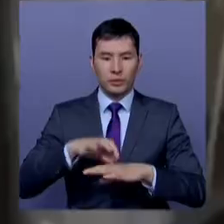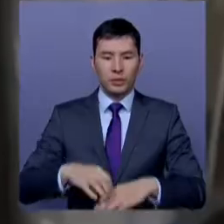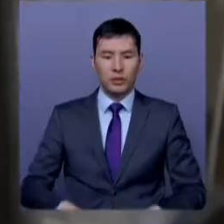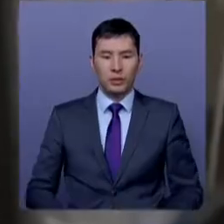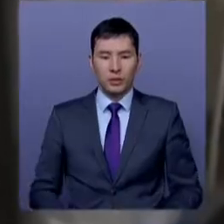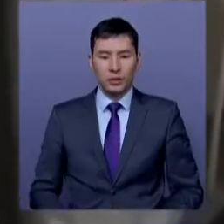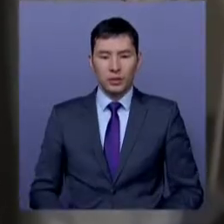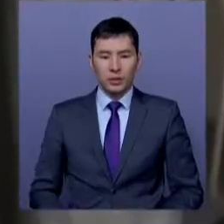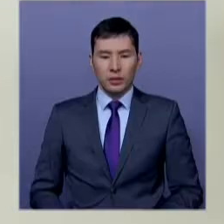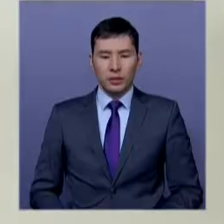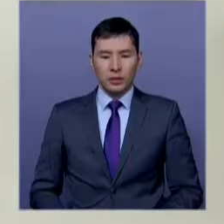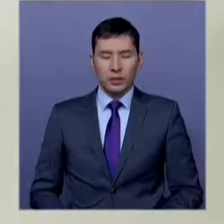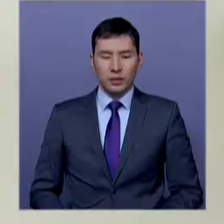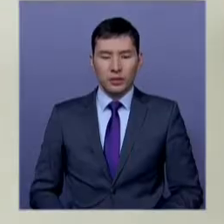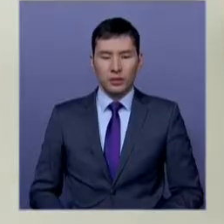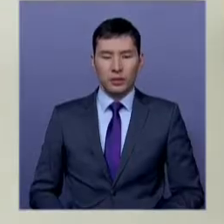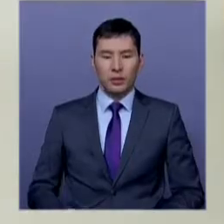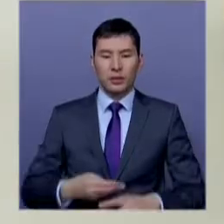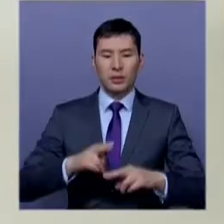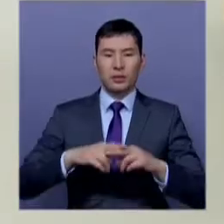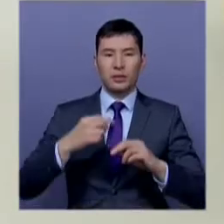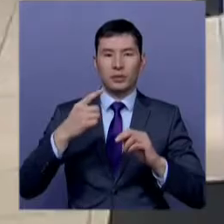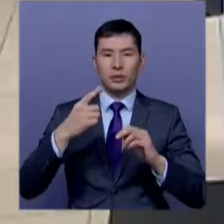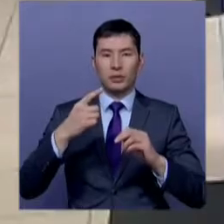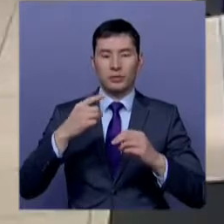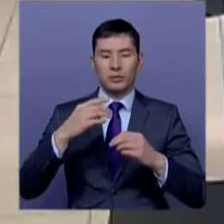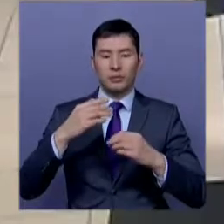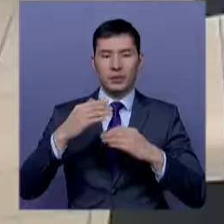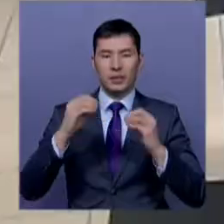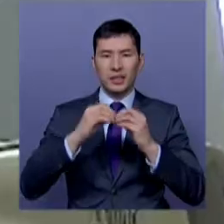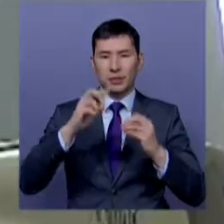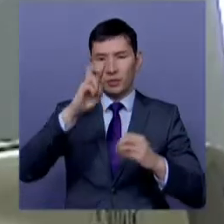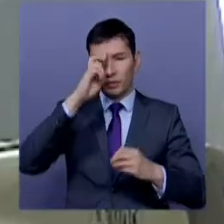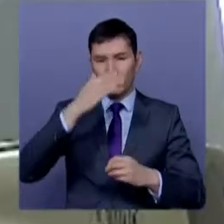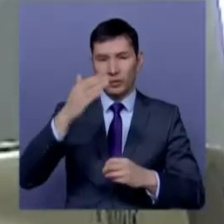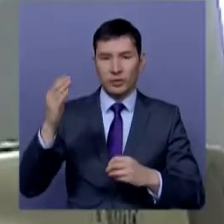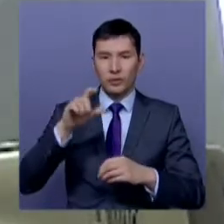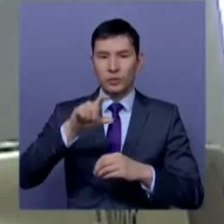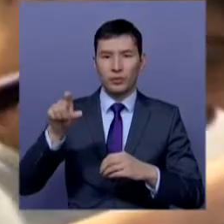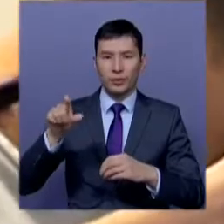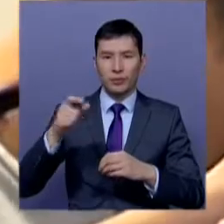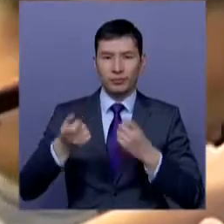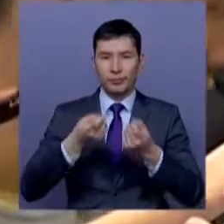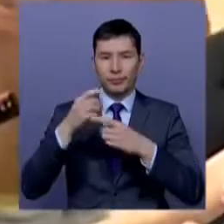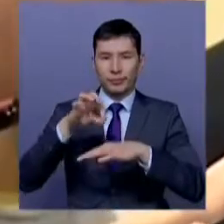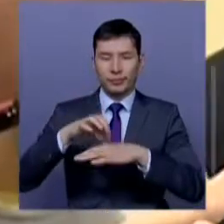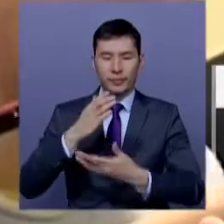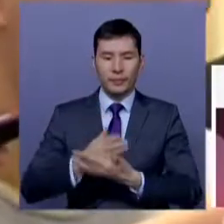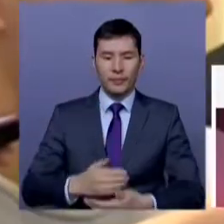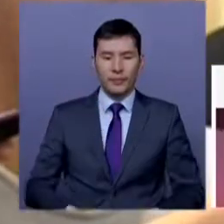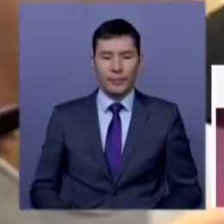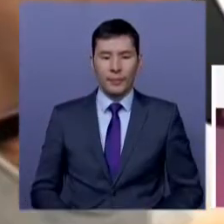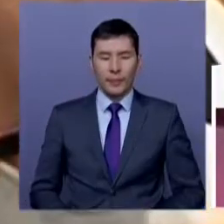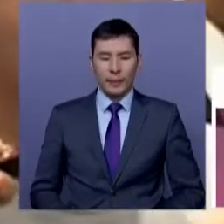ішіндегі 10 елде анықталған. Ал елімізде оның алдын алу үшін 1 миллиард теңгеге жуық қаражат бөлініп отыр. Бұл мемлекеттің